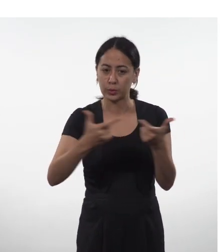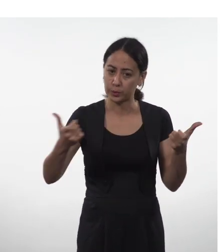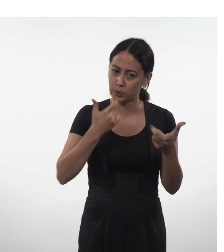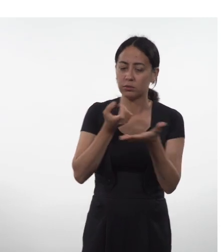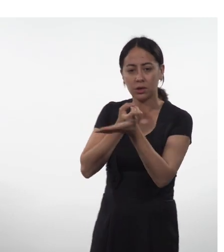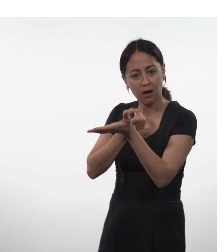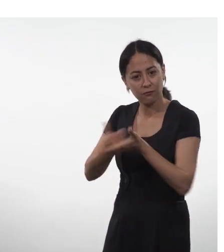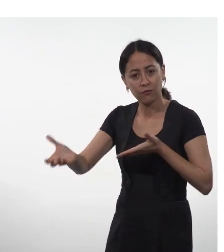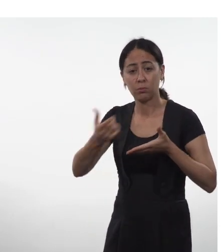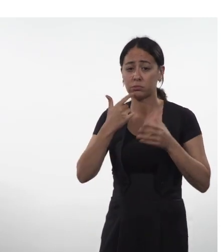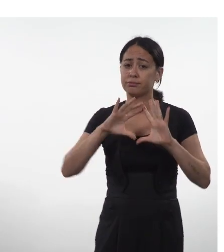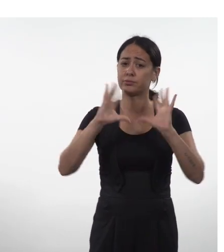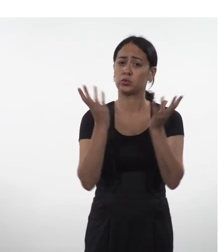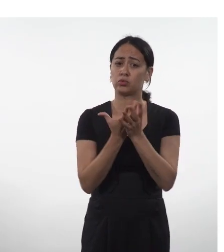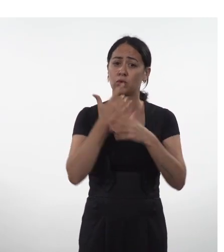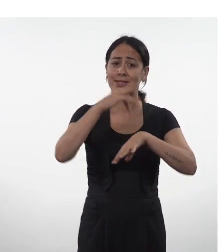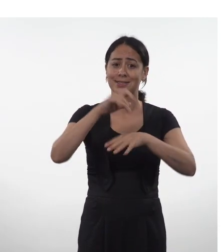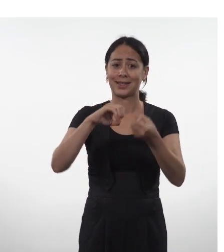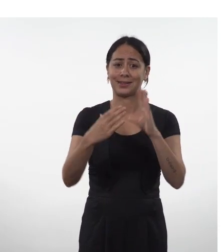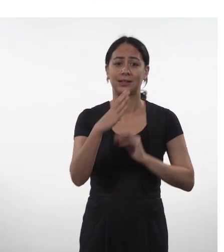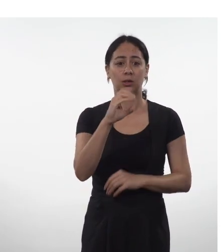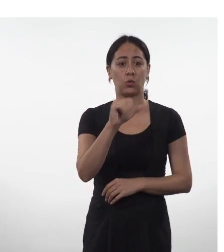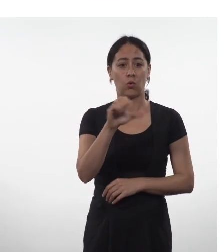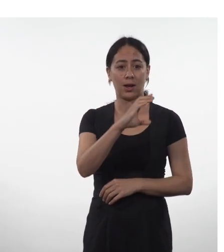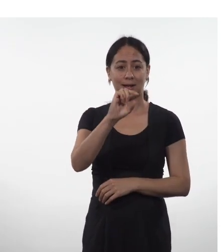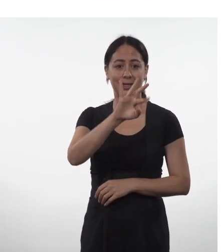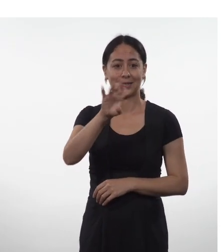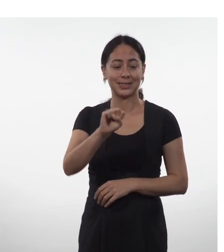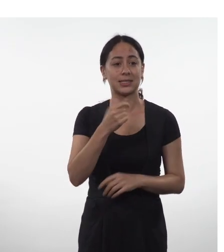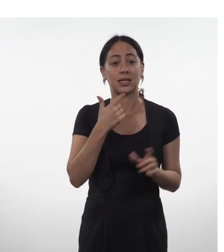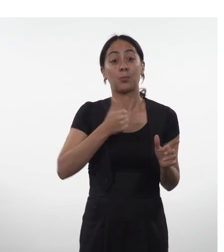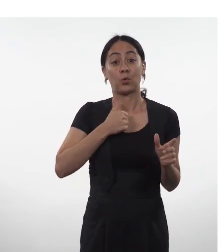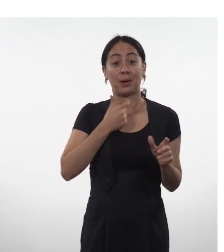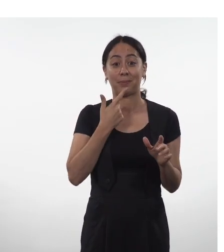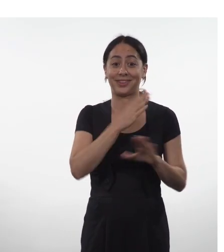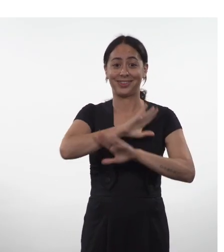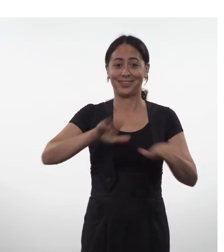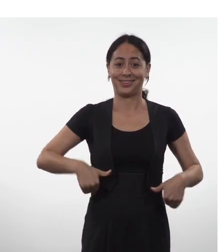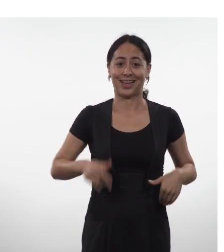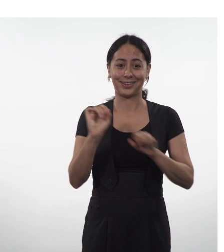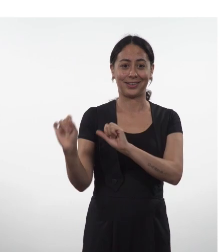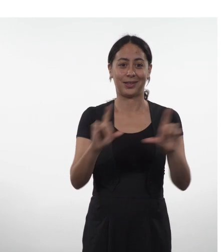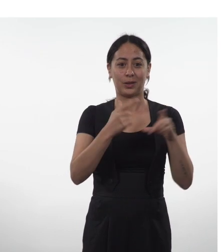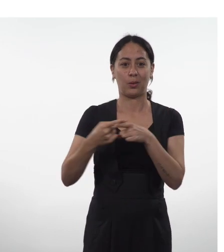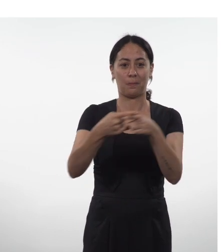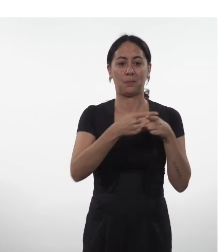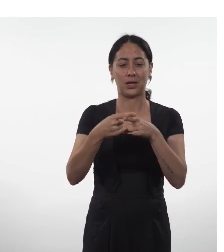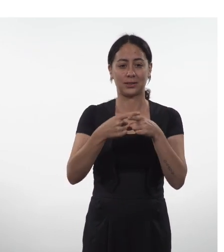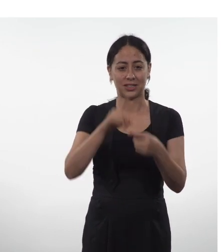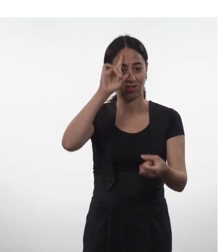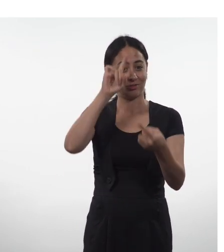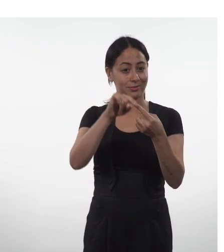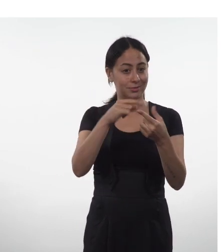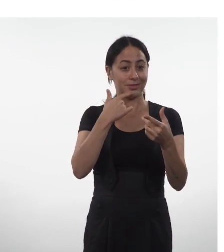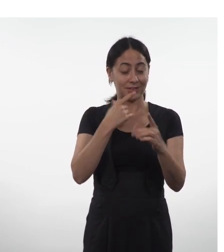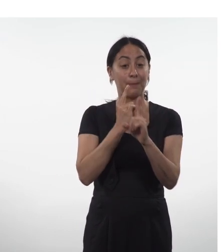Coactis Santé. Et donc, je partage une dernière fois mon écran pour vous présenter juste la santé BD sur la